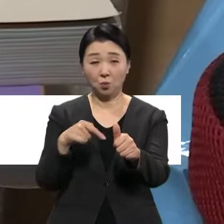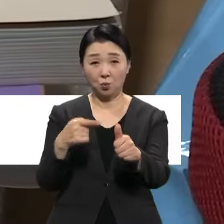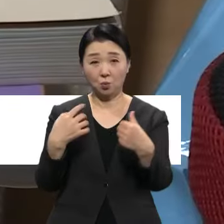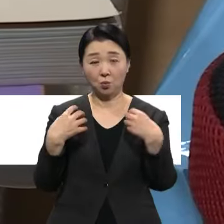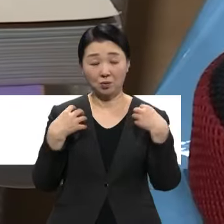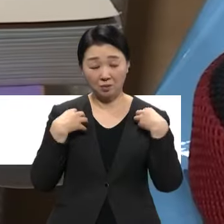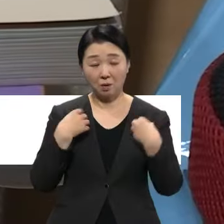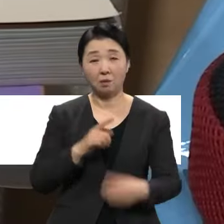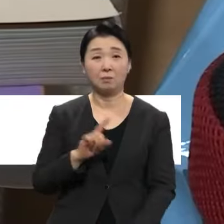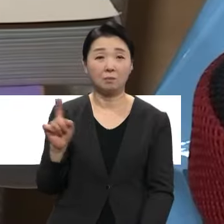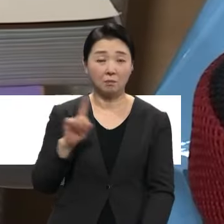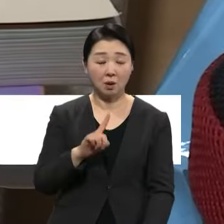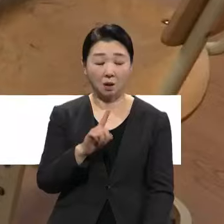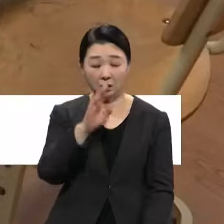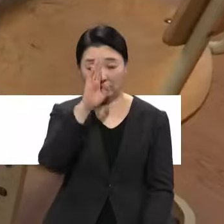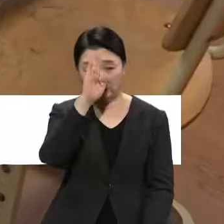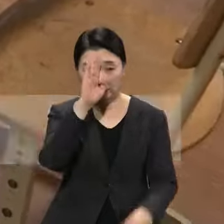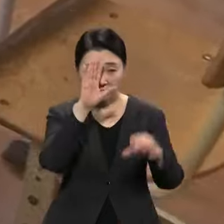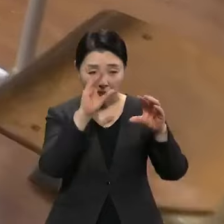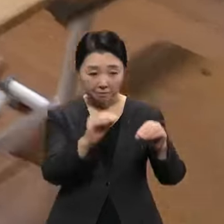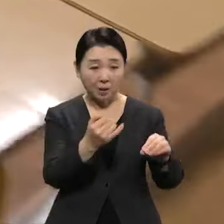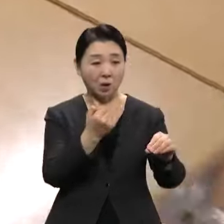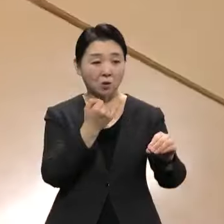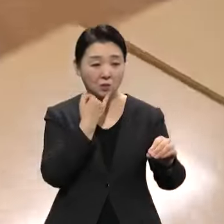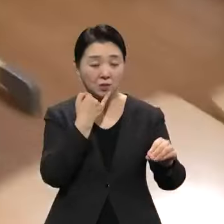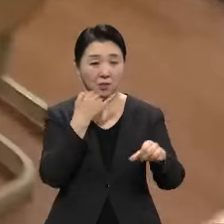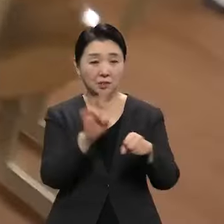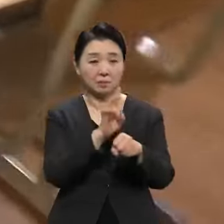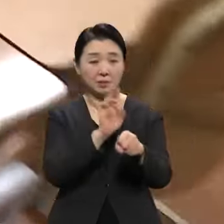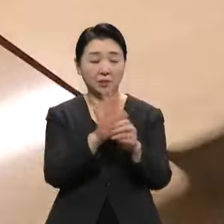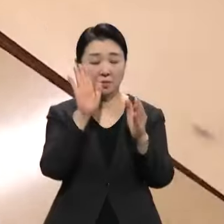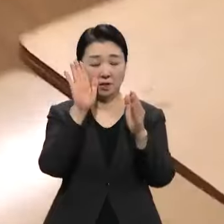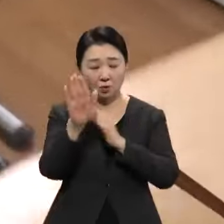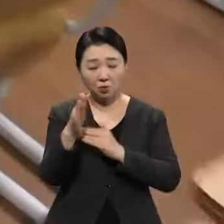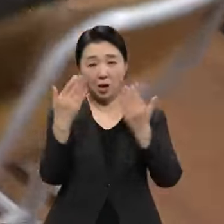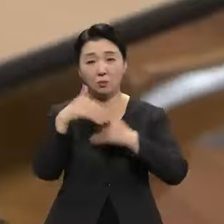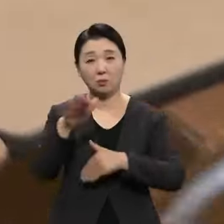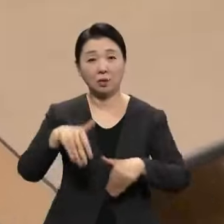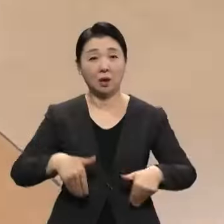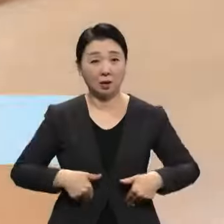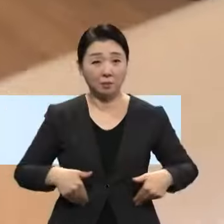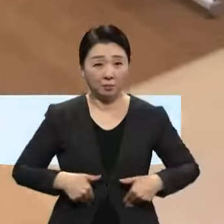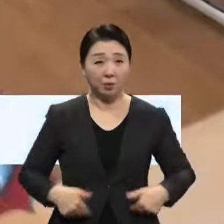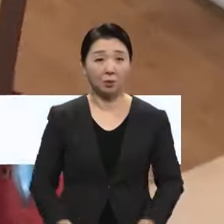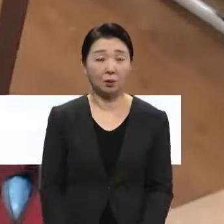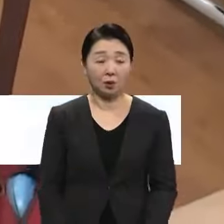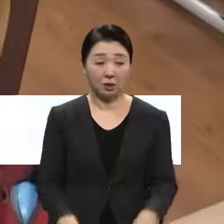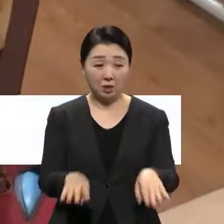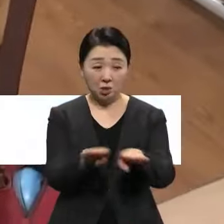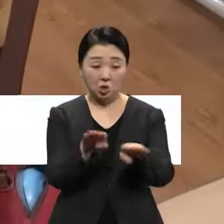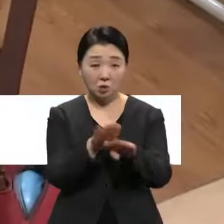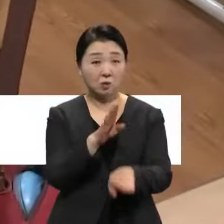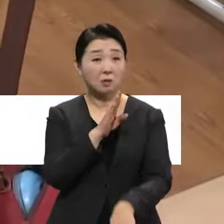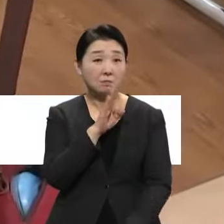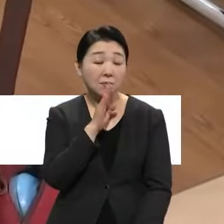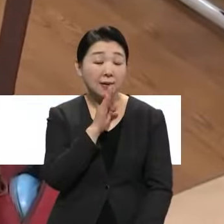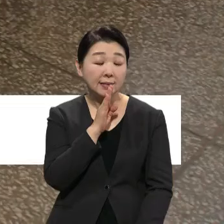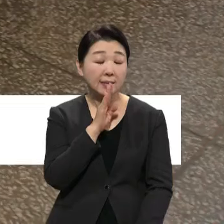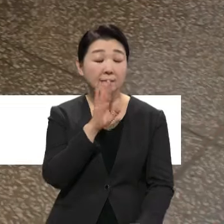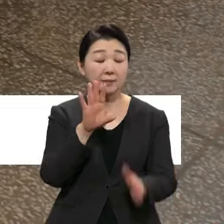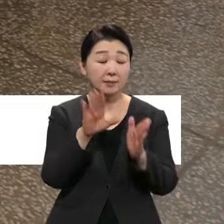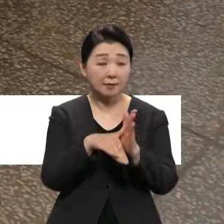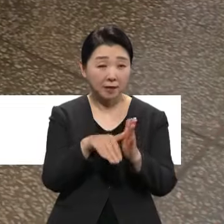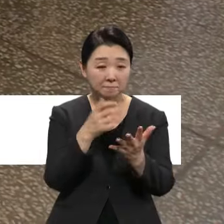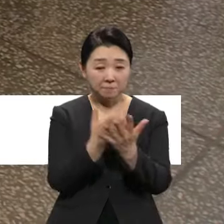후 24시간이 지날 때까지 등교하지 말라고 권고했습니다이 기간 동안 결석을 해도 출석한 걸로 인정됩니다